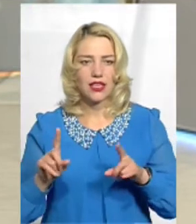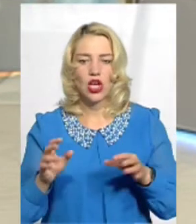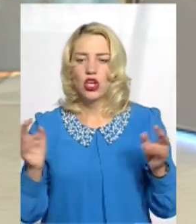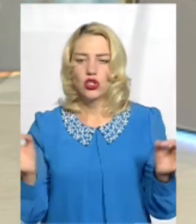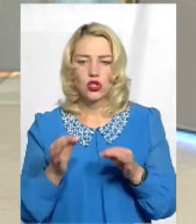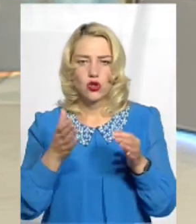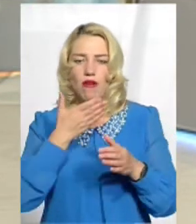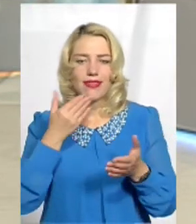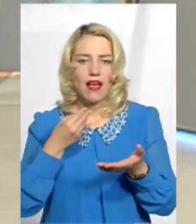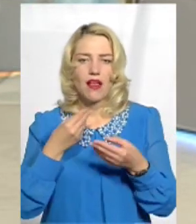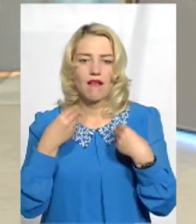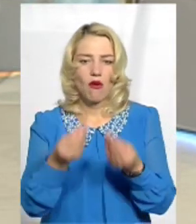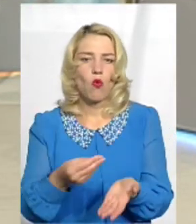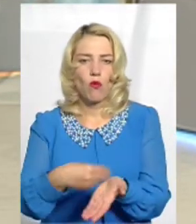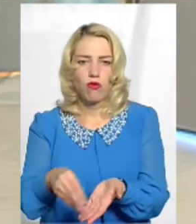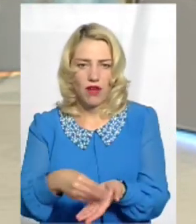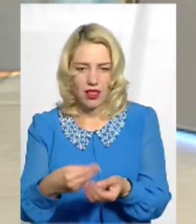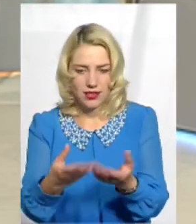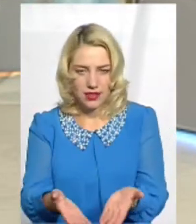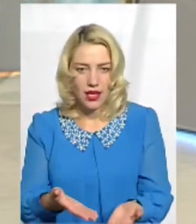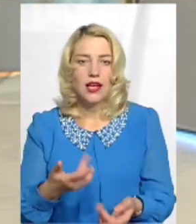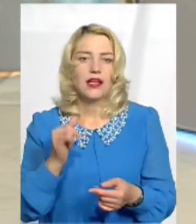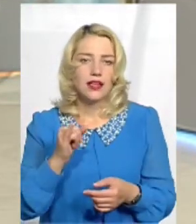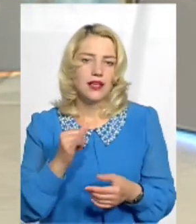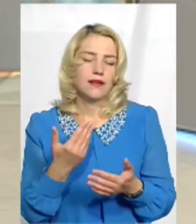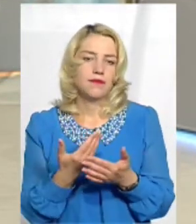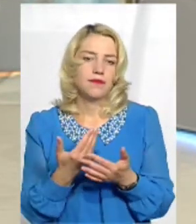не купувалося. Друге – це забезпечуємо,